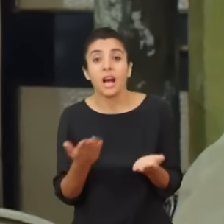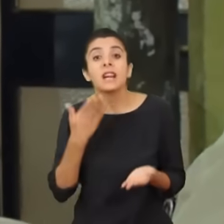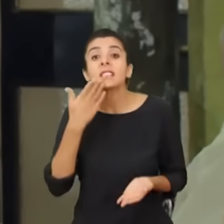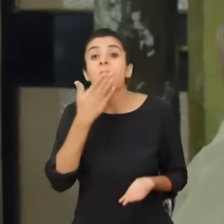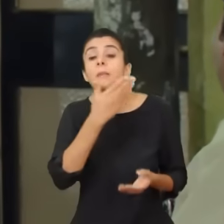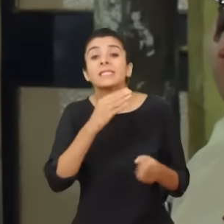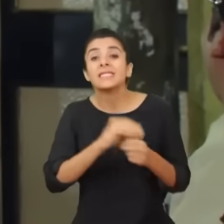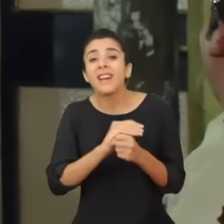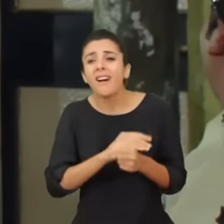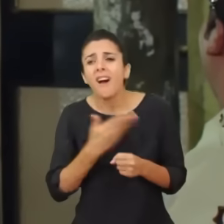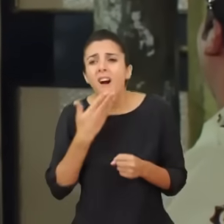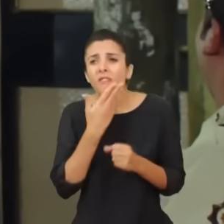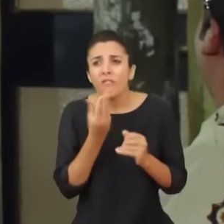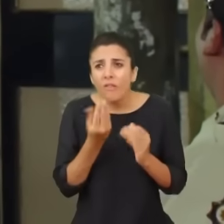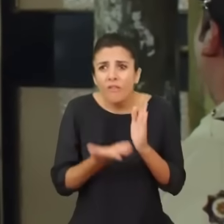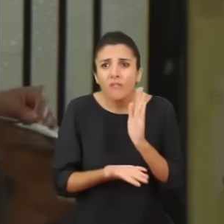Ramazanın bereketi.